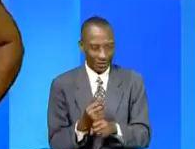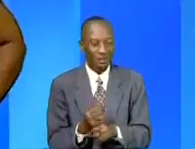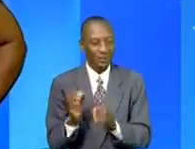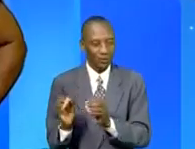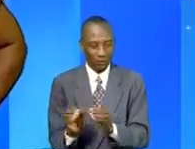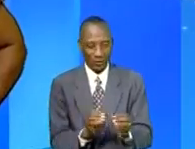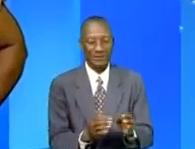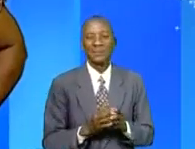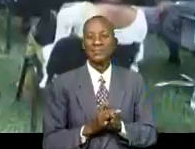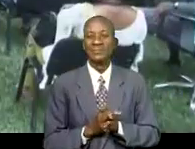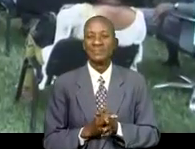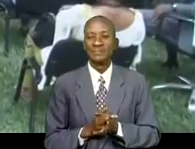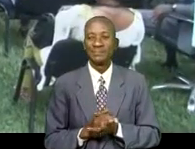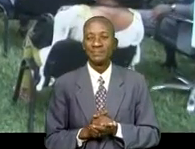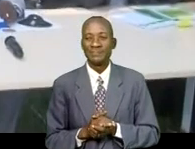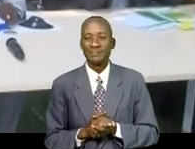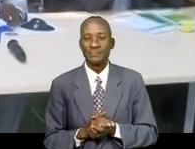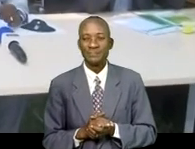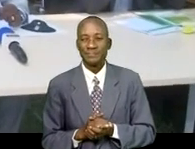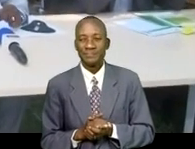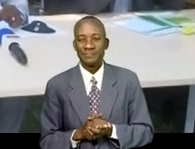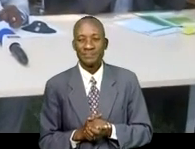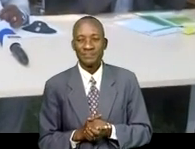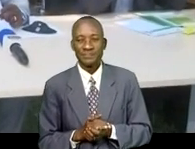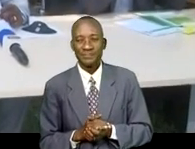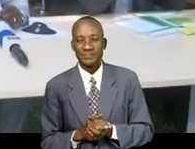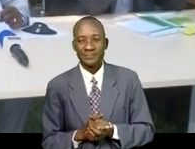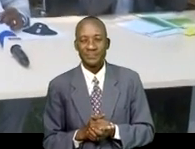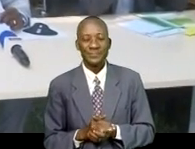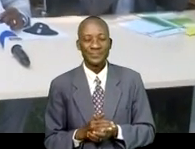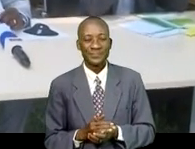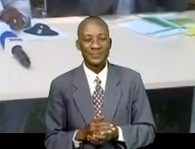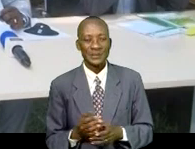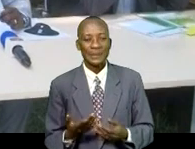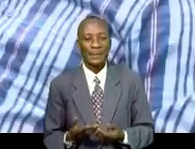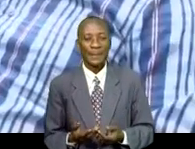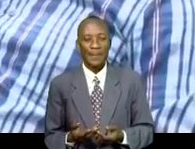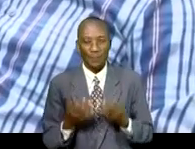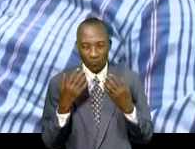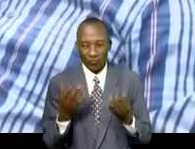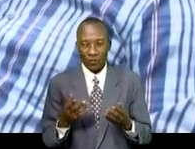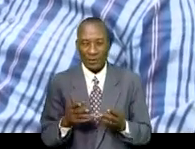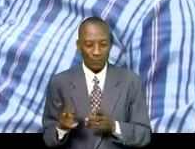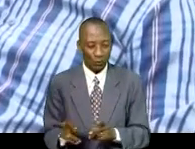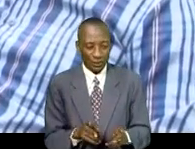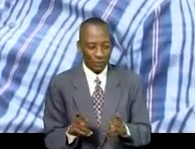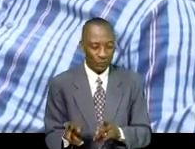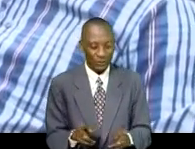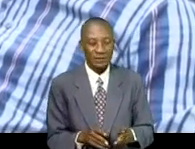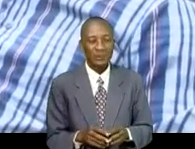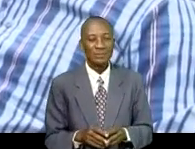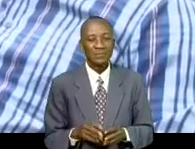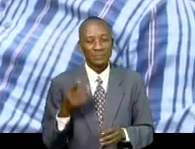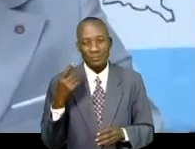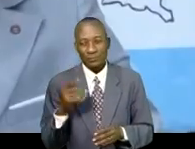un peu plus. De l'aménagement du territoire est le centre du processus des différentes affectations des espaces au